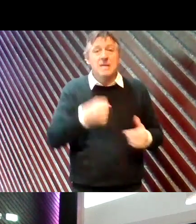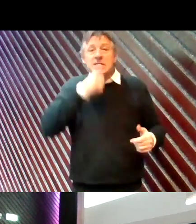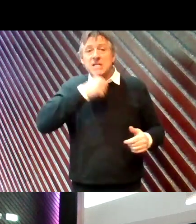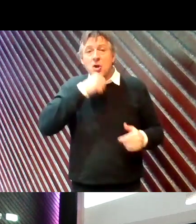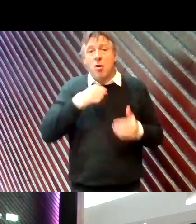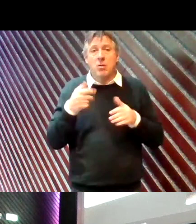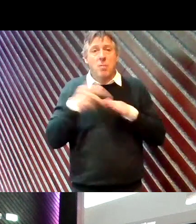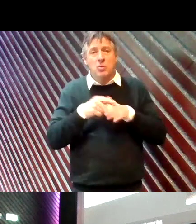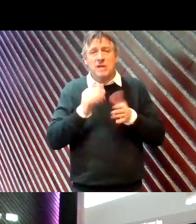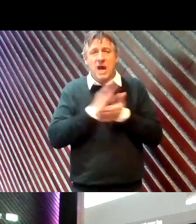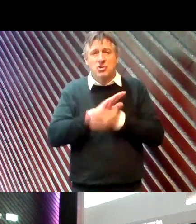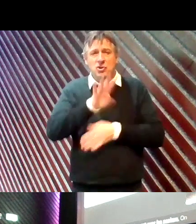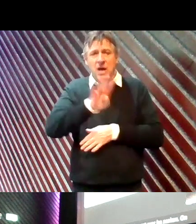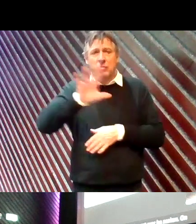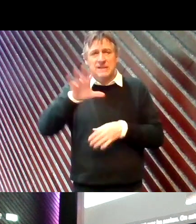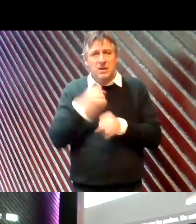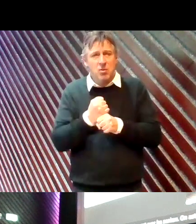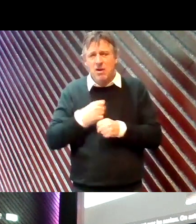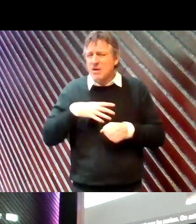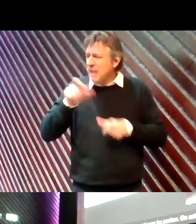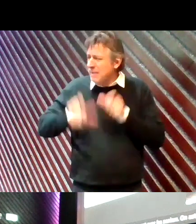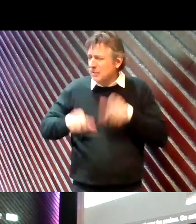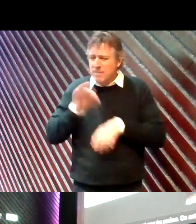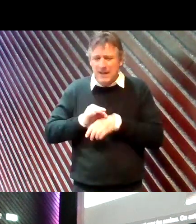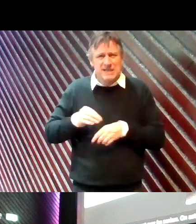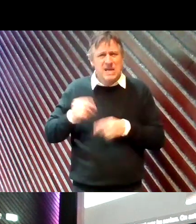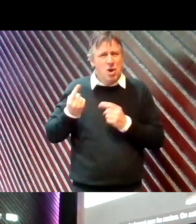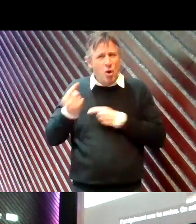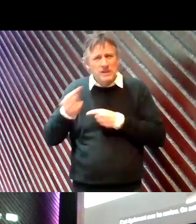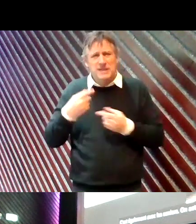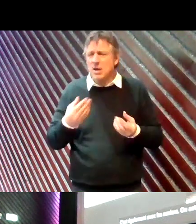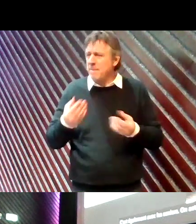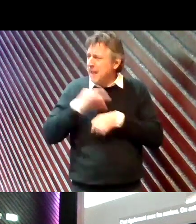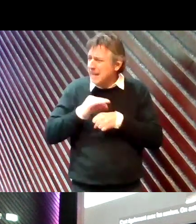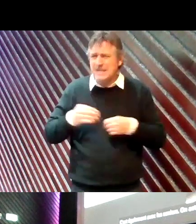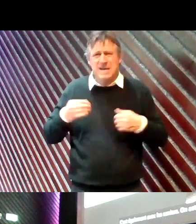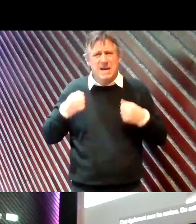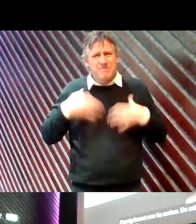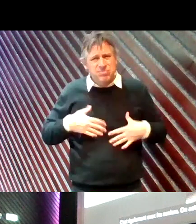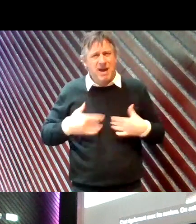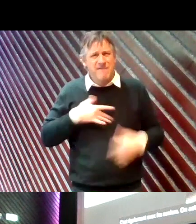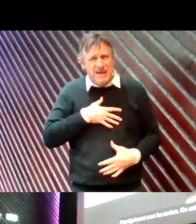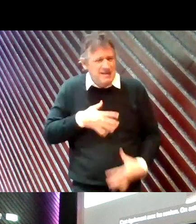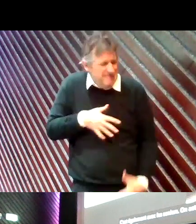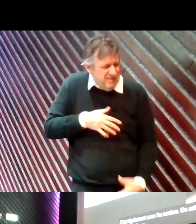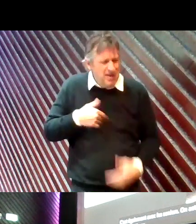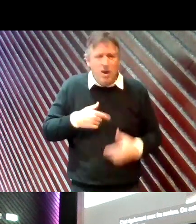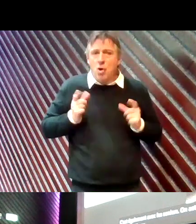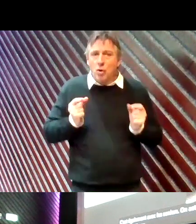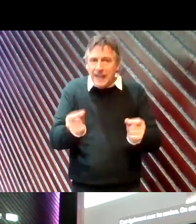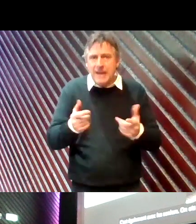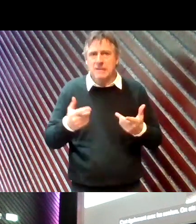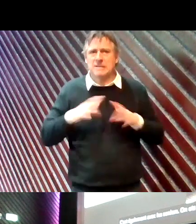partir de 45 ans. Beaucoup de gens ont des maladies chroniques, beaucoup de gens ont des maladies invalidantes, beaucoup de personnes ont des cancers. Parfois, ils sont